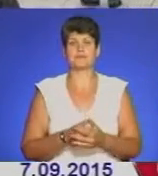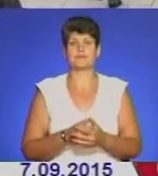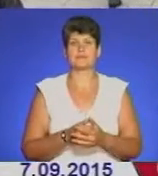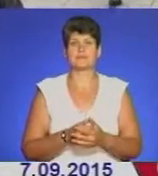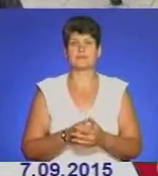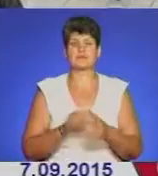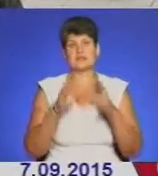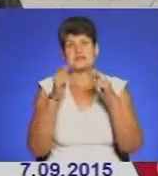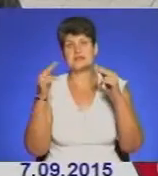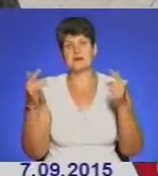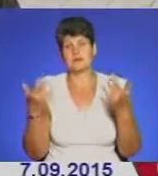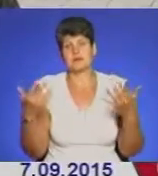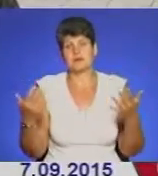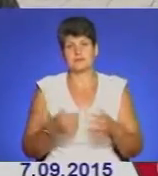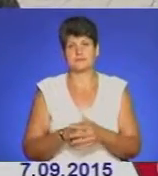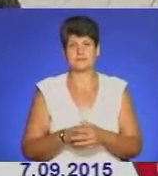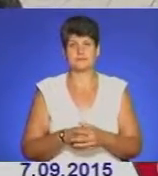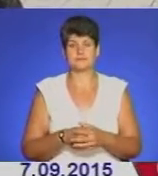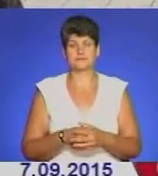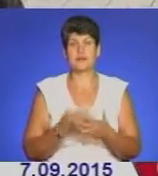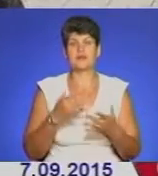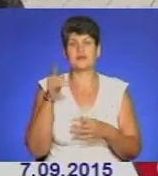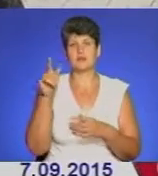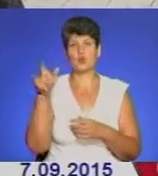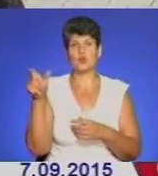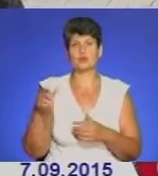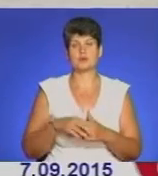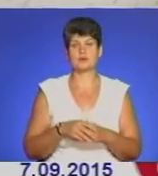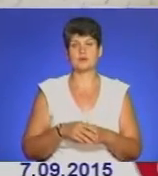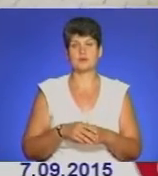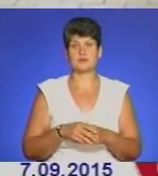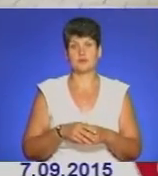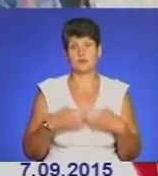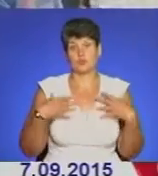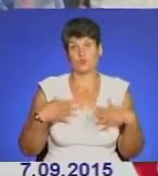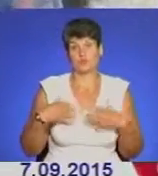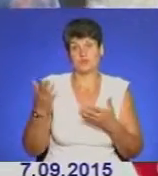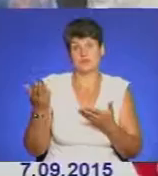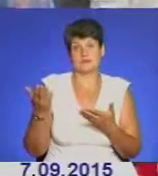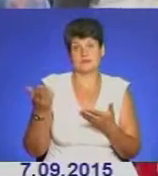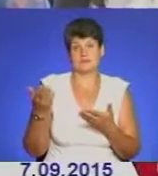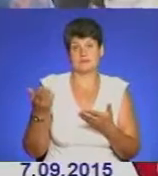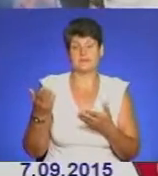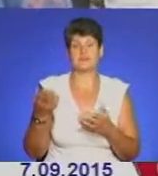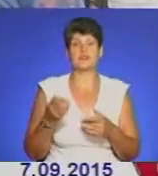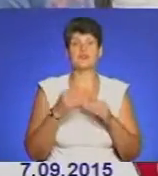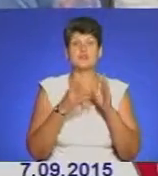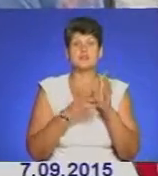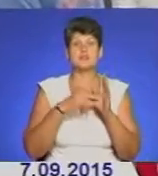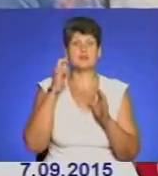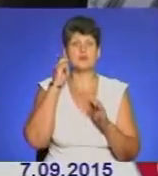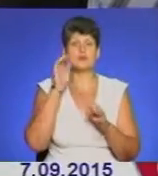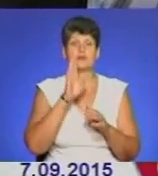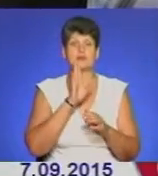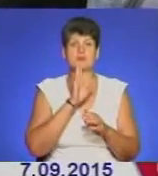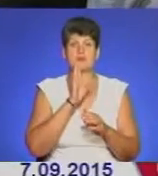всякі замки, всяке таке. А які там люди? Російські. 14-річна Оксана цього року кілька